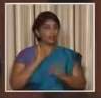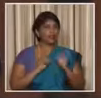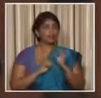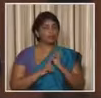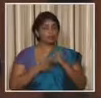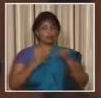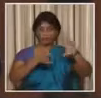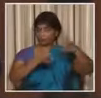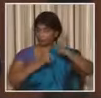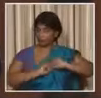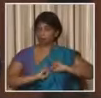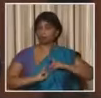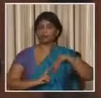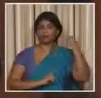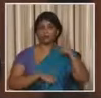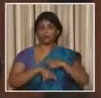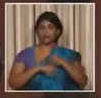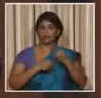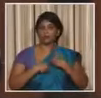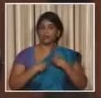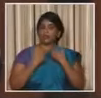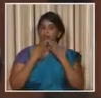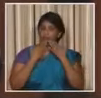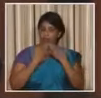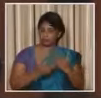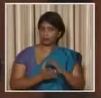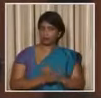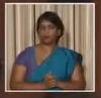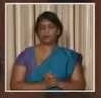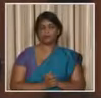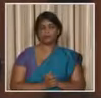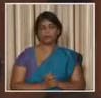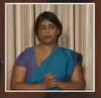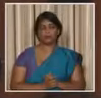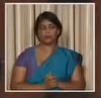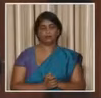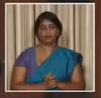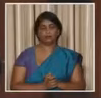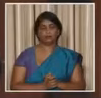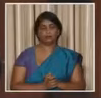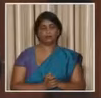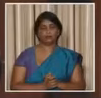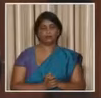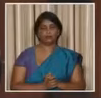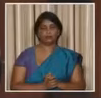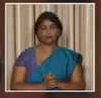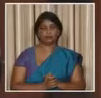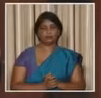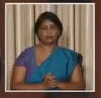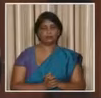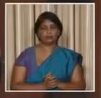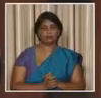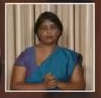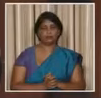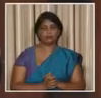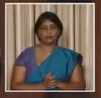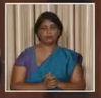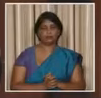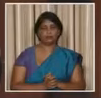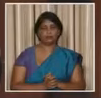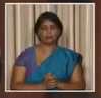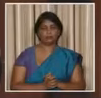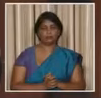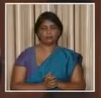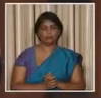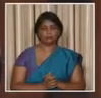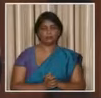வாழ்லே வாழும் தமிழ் மக்களுக்கு ஒரு நல்லதொரு உதாரணம் கௌரவ டக்ளஸ் தேவானந்த் அவர்கள் எவ்வாறு மத்திய அரசாங்கத்திலே அமைச்சு பதவியிலே வைத்துக் கொண்டு எங்களுடைய மக்களுடைய